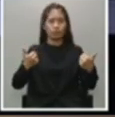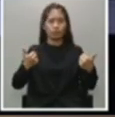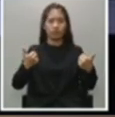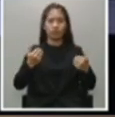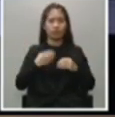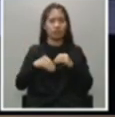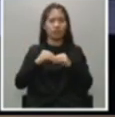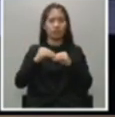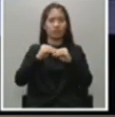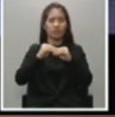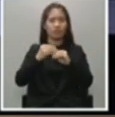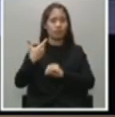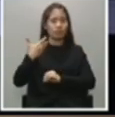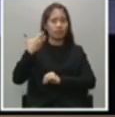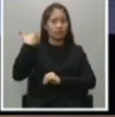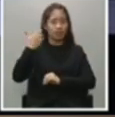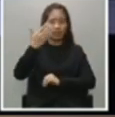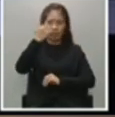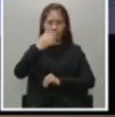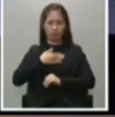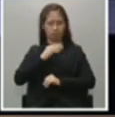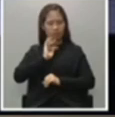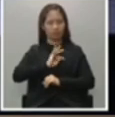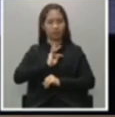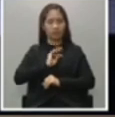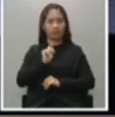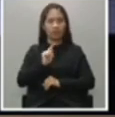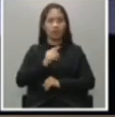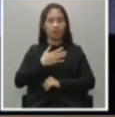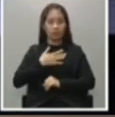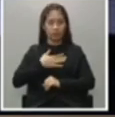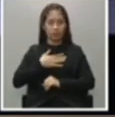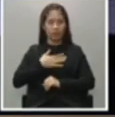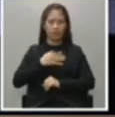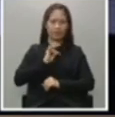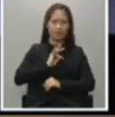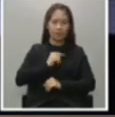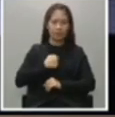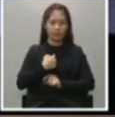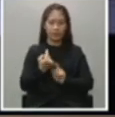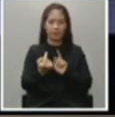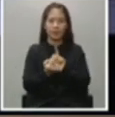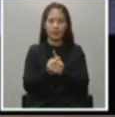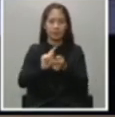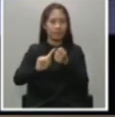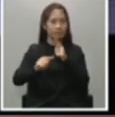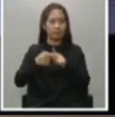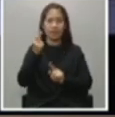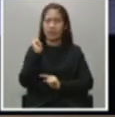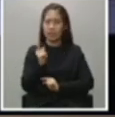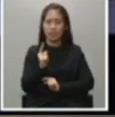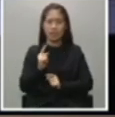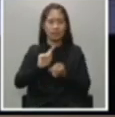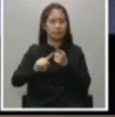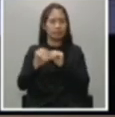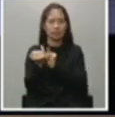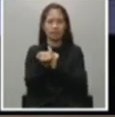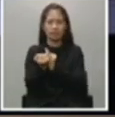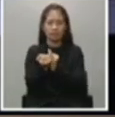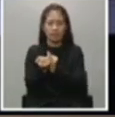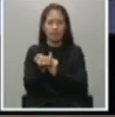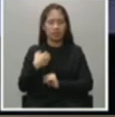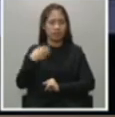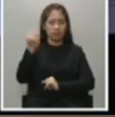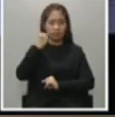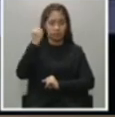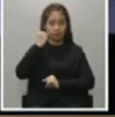มานะเพราะผมคุยเขาสึกว่าผมได้มีความรู้สึกว่าผมพบเพื่อนที่แท้จริงแล้วนะที่ผ่านมาทุกครั้งผม